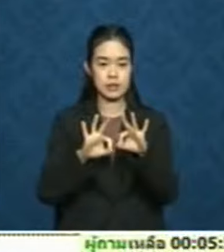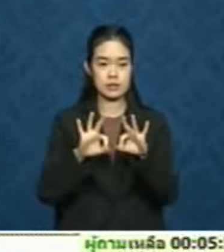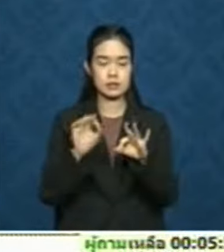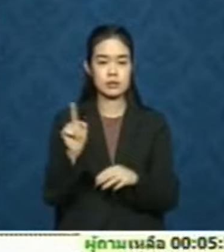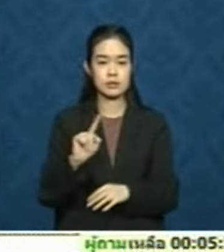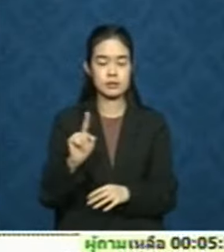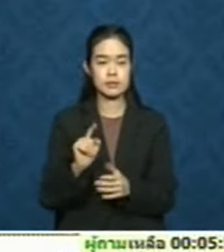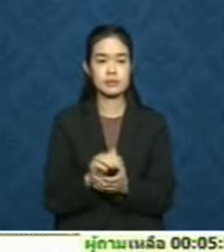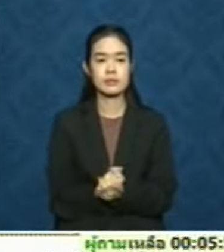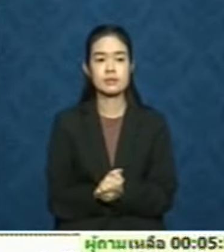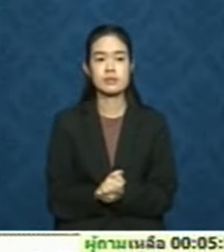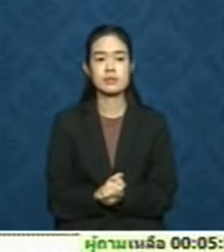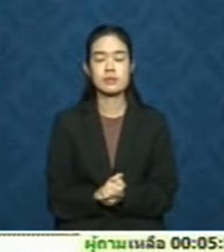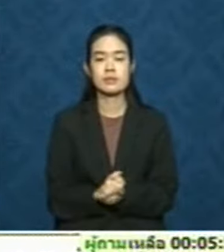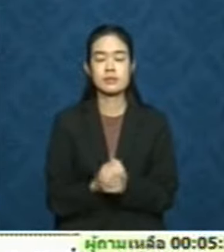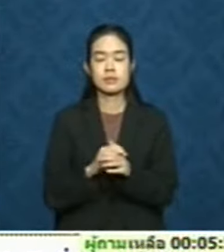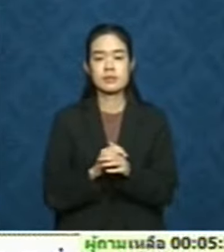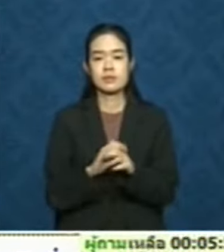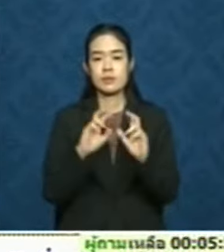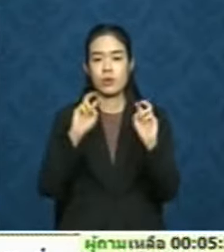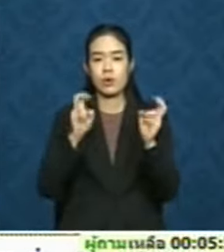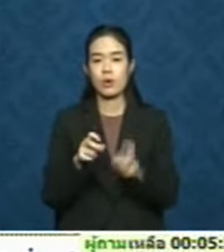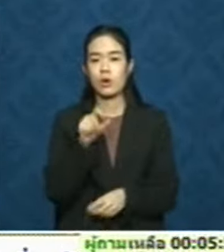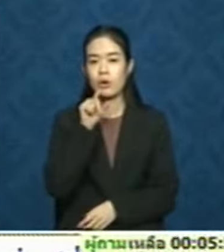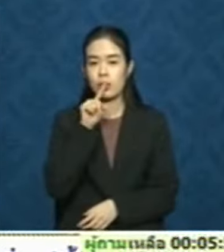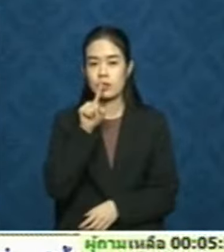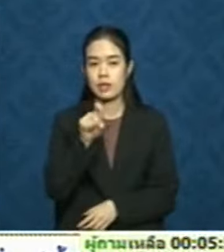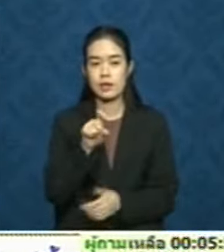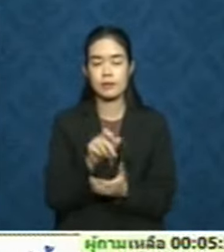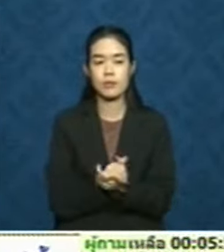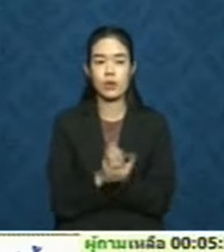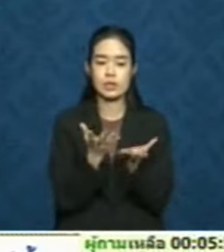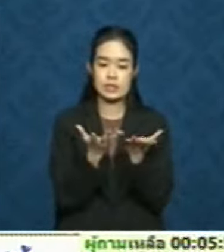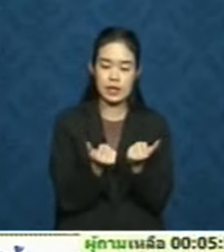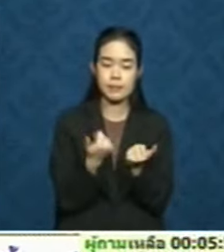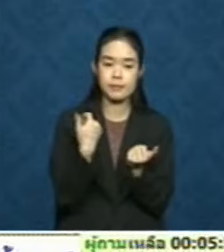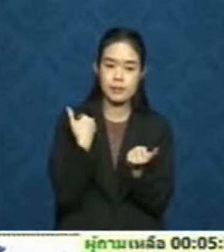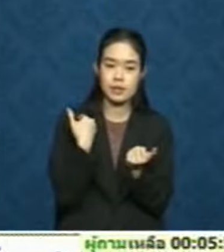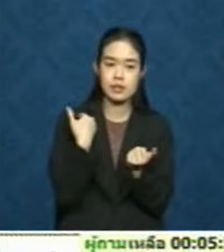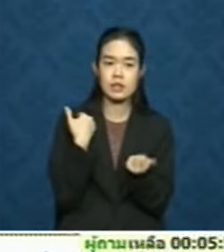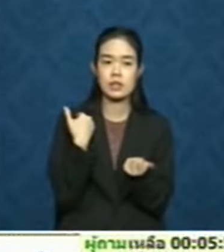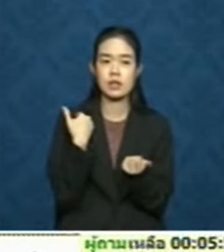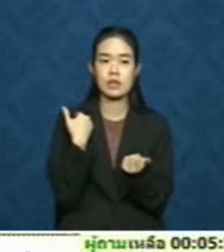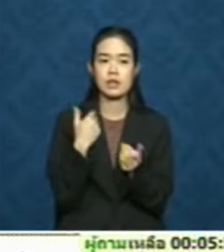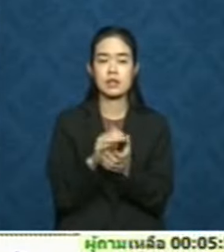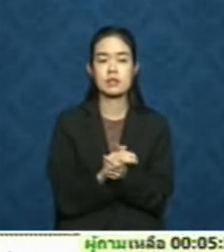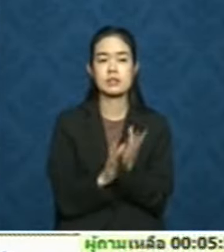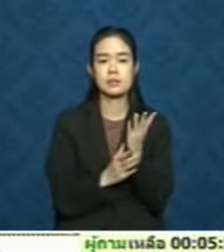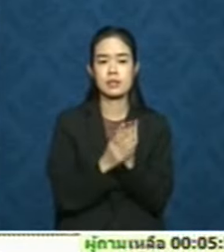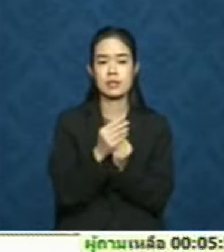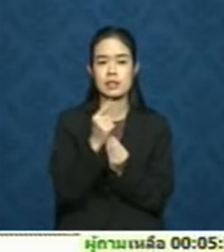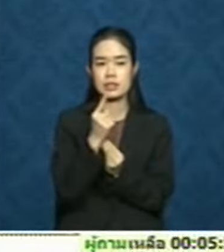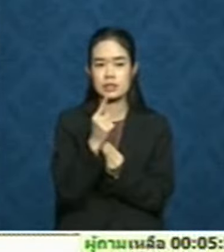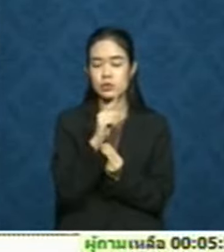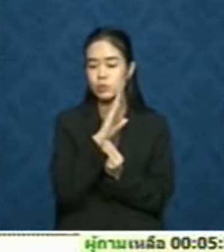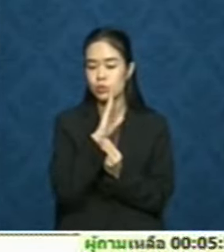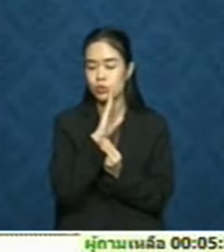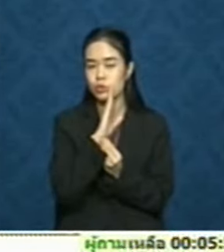ามโดยกระทู้ธรรมดาหรือในรัฐเกียรติธรรมศึกษาไหมข้อคำตอบว่าช้าไปสัปดาห์เดียวถ้าคำสั่งง